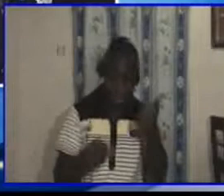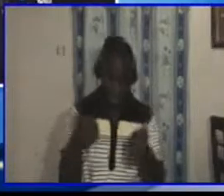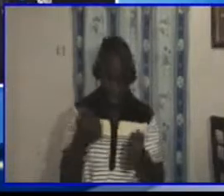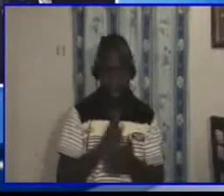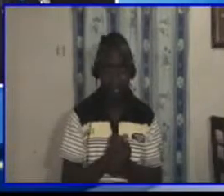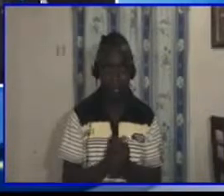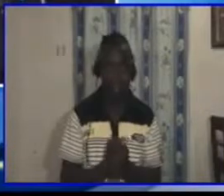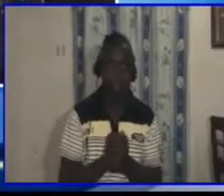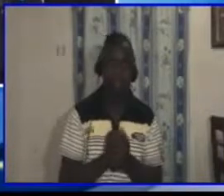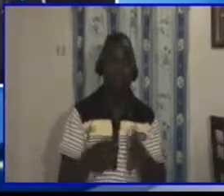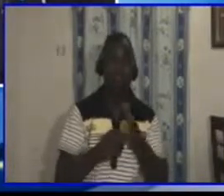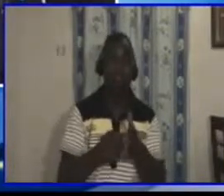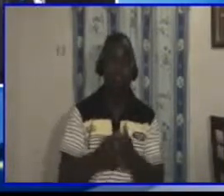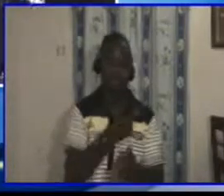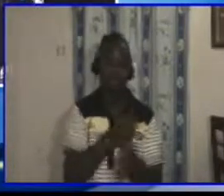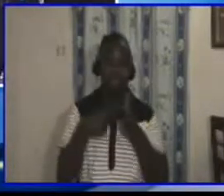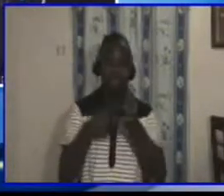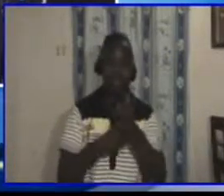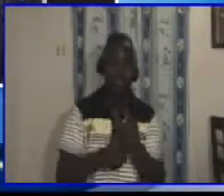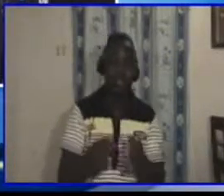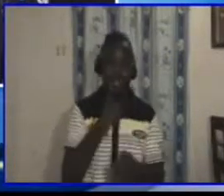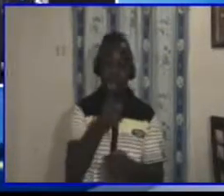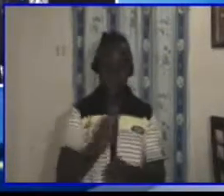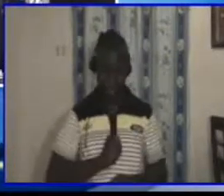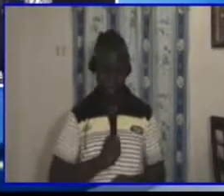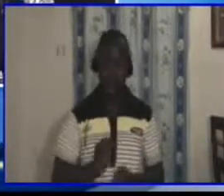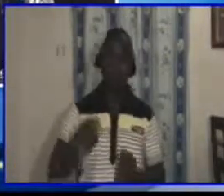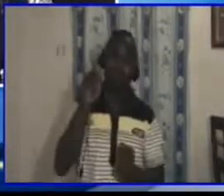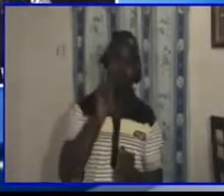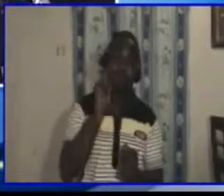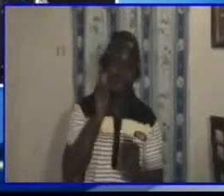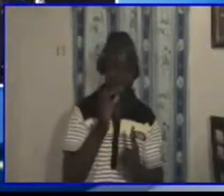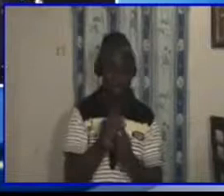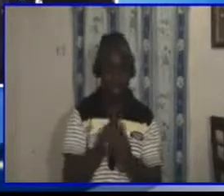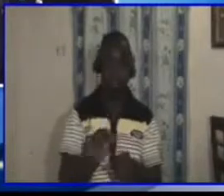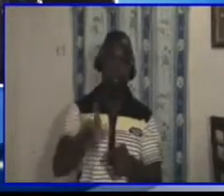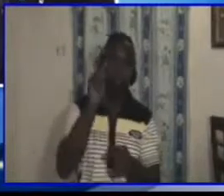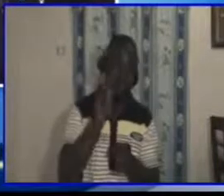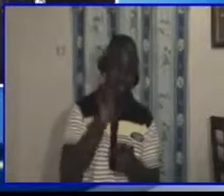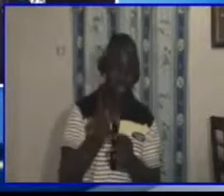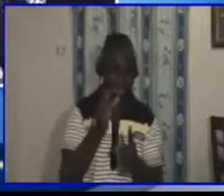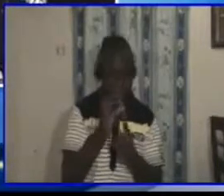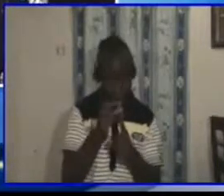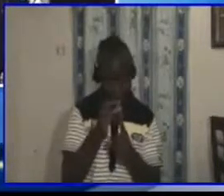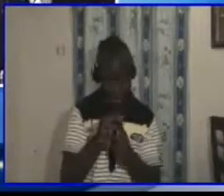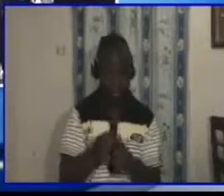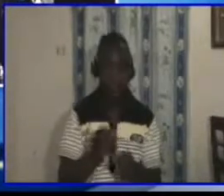seconda epistola timoteo capitolo 4 e molti altri posti